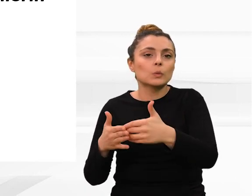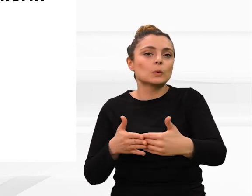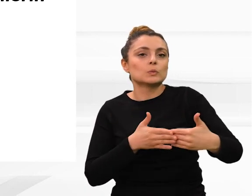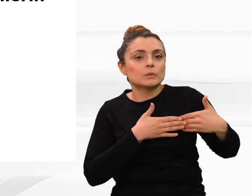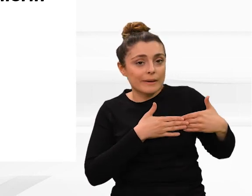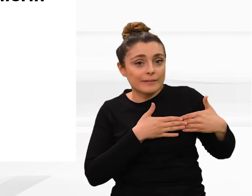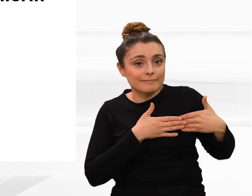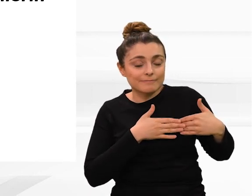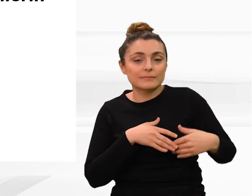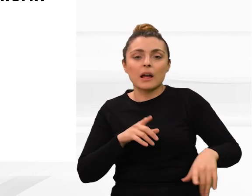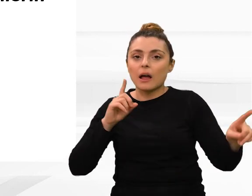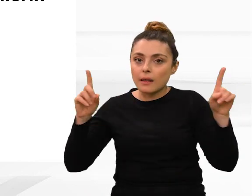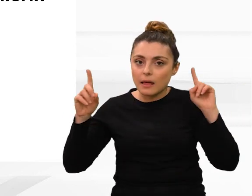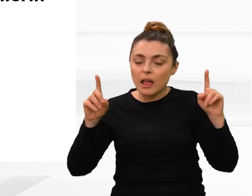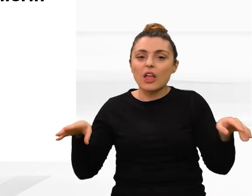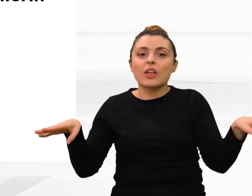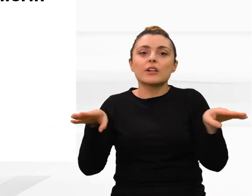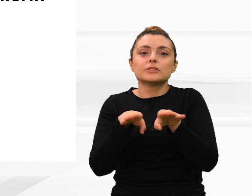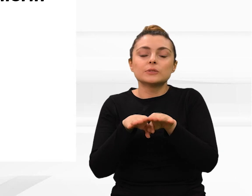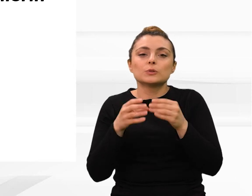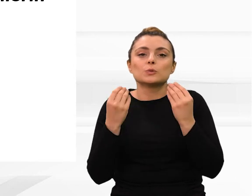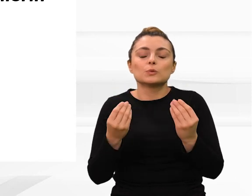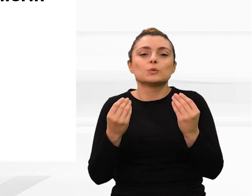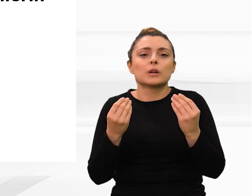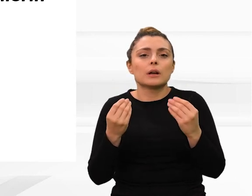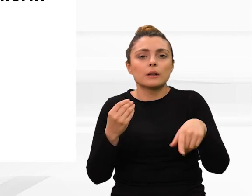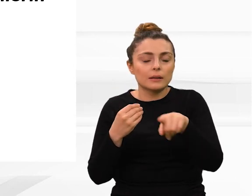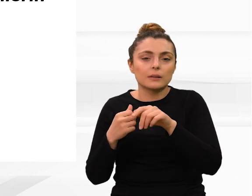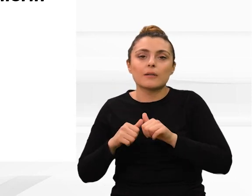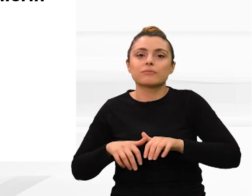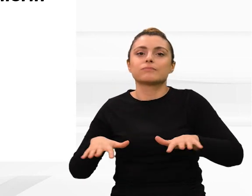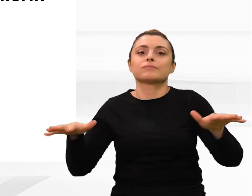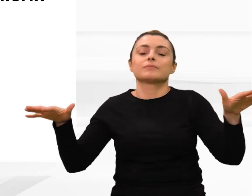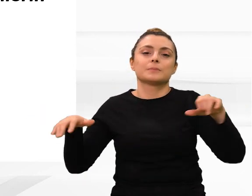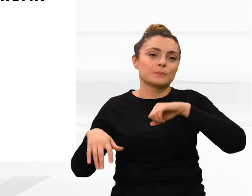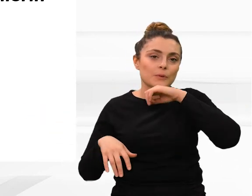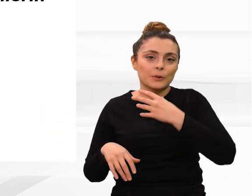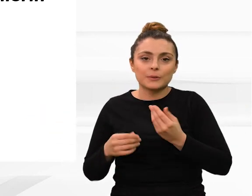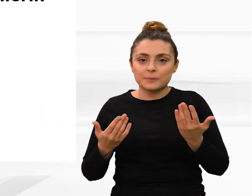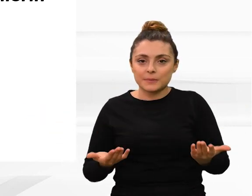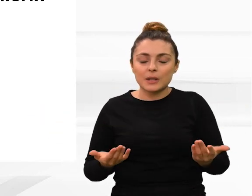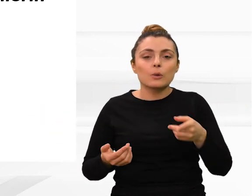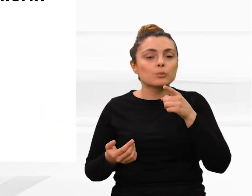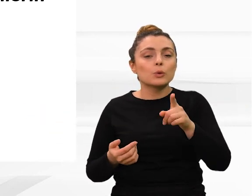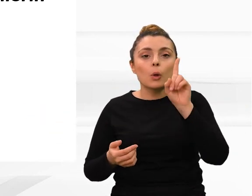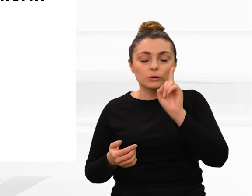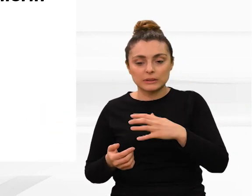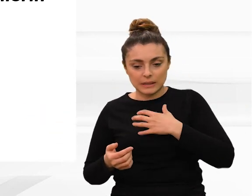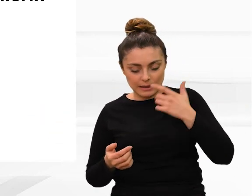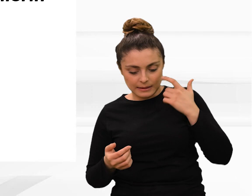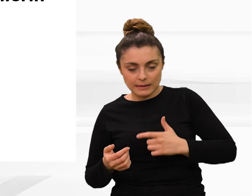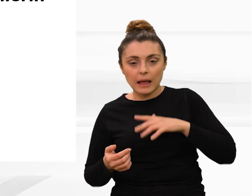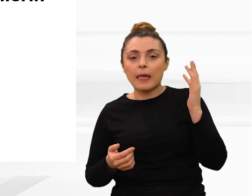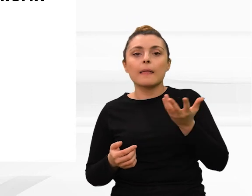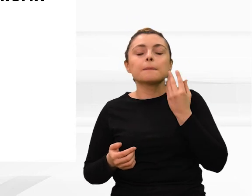uzaklaştırmak adalet ve eşitlik gibi güzel hasretlerin yaygınlaşmasını sağlamaktır bunu da önce kendileri